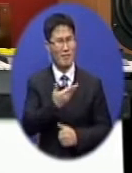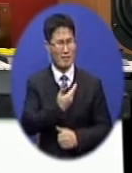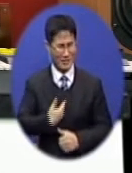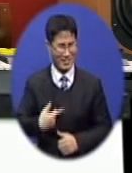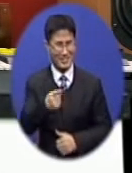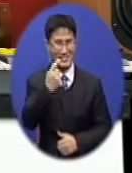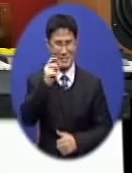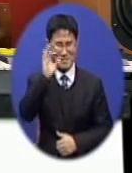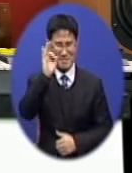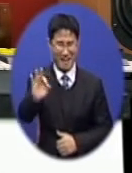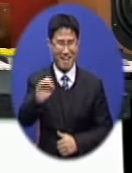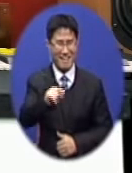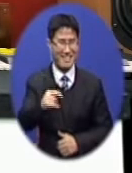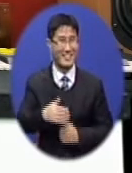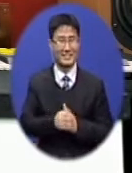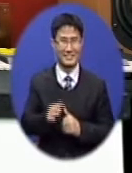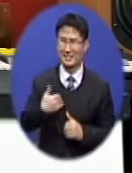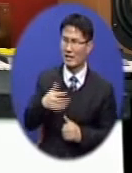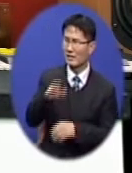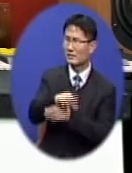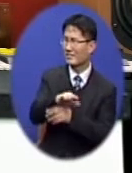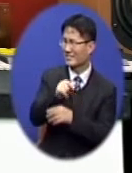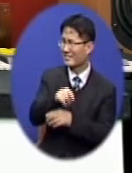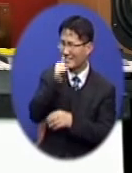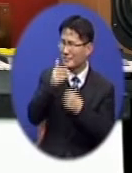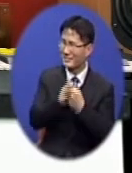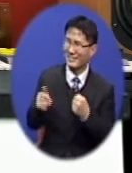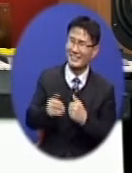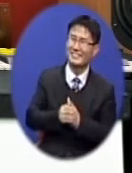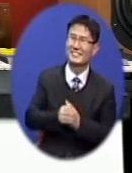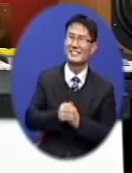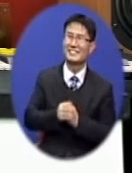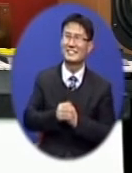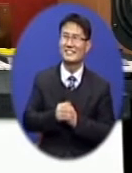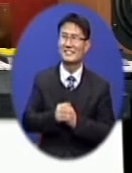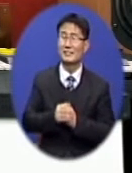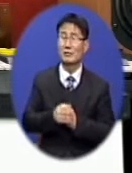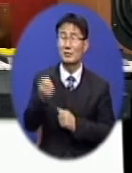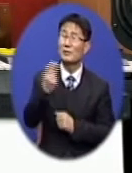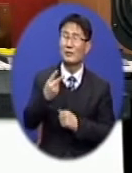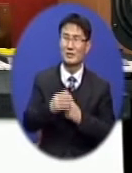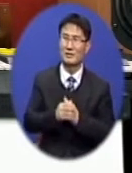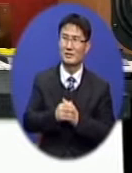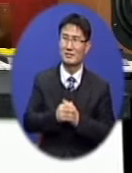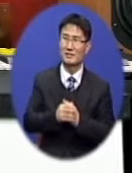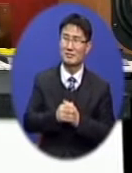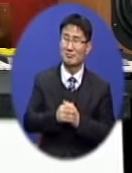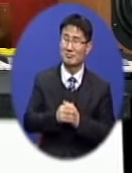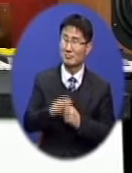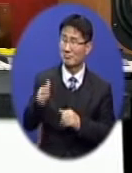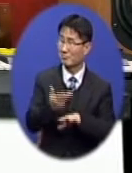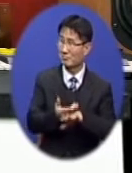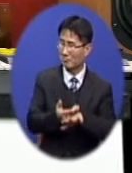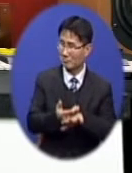제자들아, TV를 다 보면서 나에게. 시골에서 있어놔서요. 네. 네. 예. 그리고 다른 것이 아니고요.